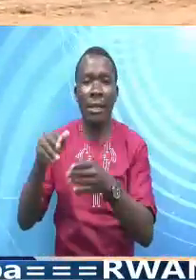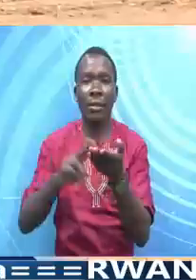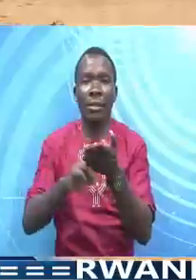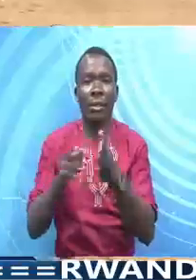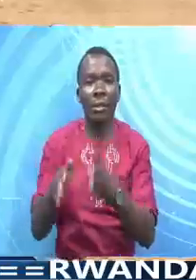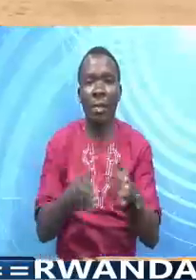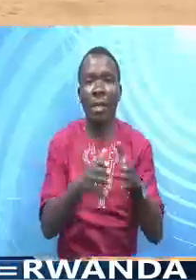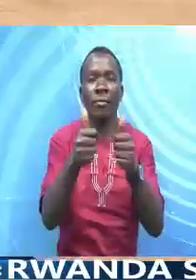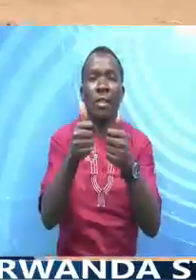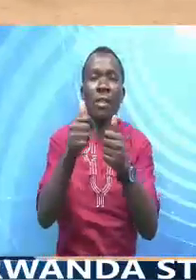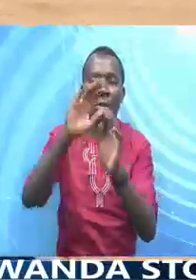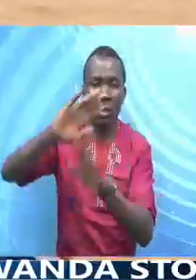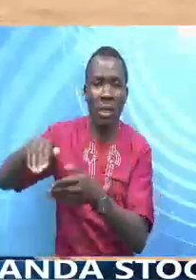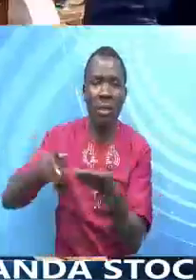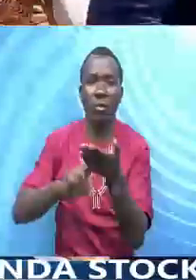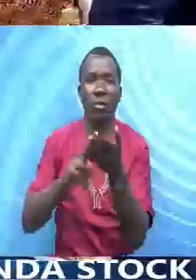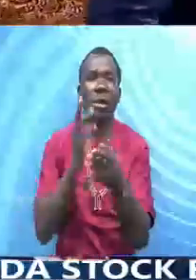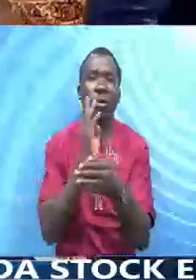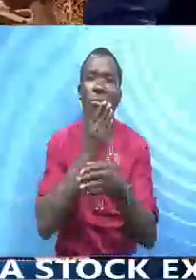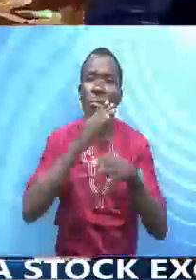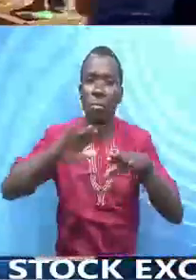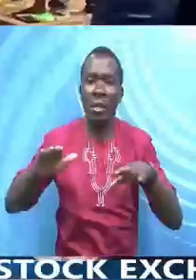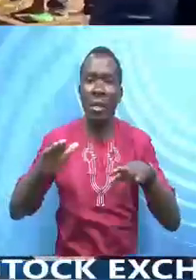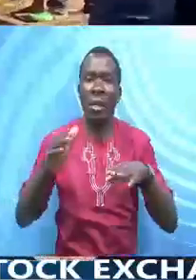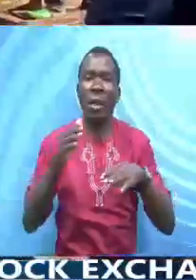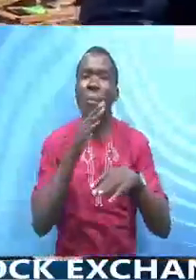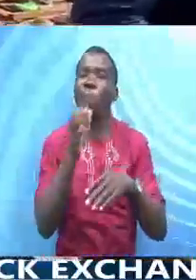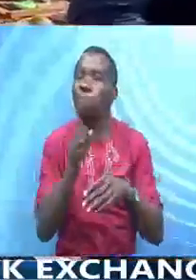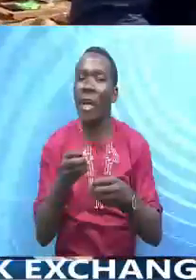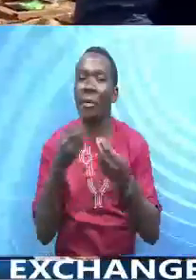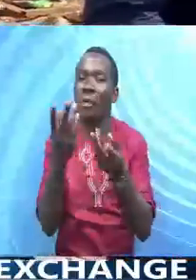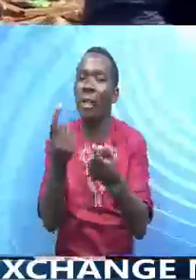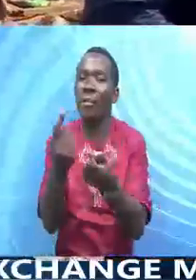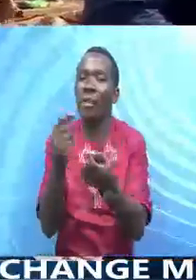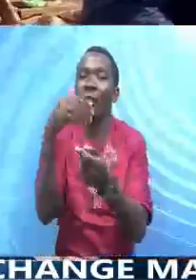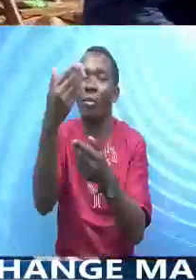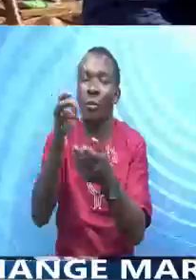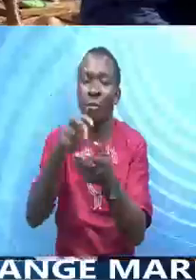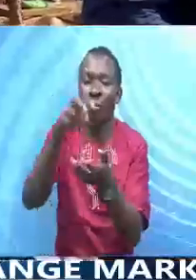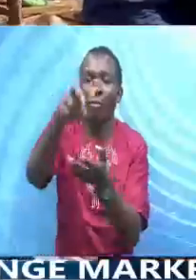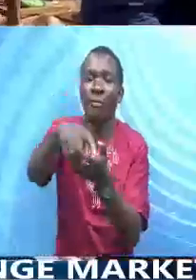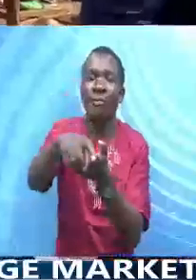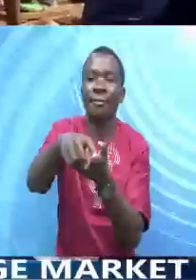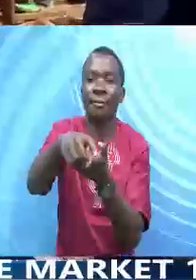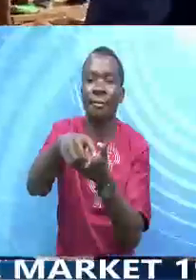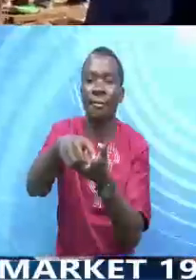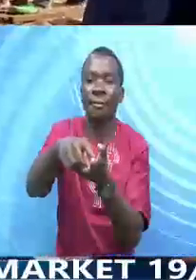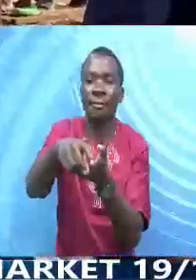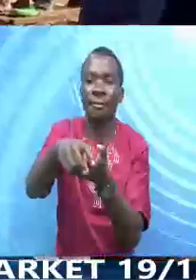amazi umukecuru ari gutanga amafaranga bakamwambutsa bakamuheka mu mugongo